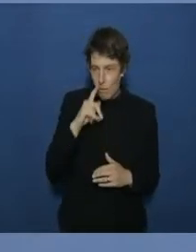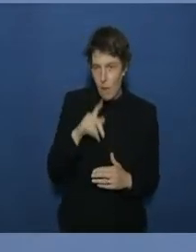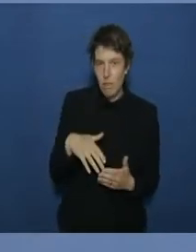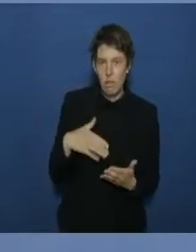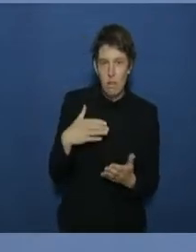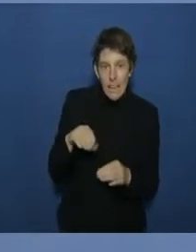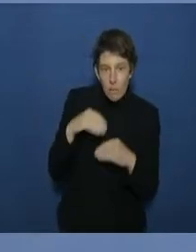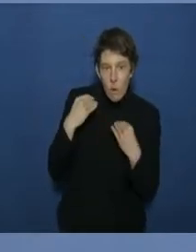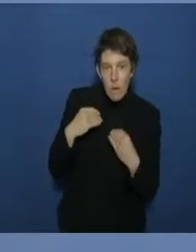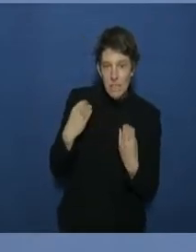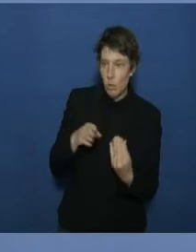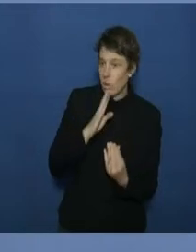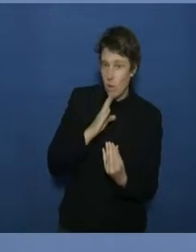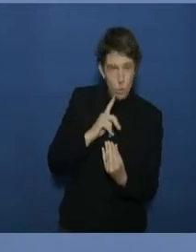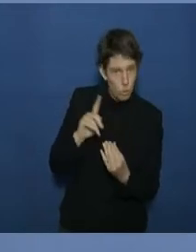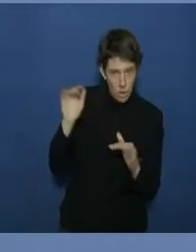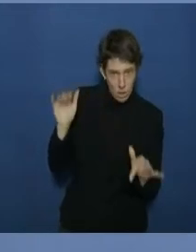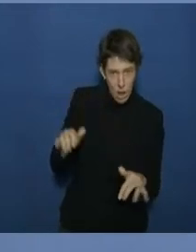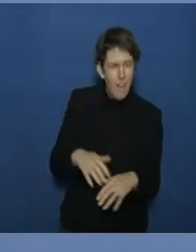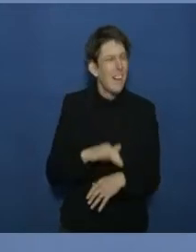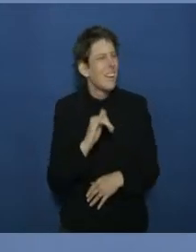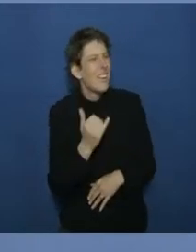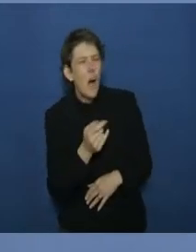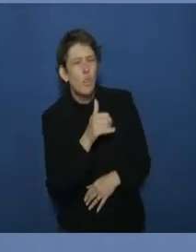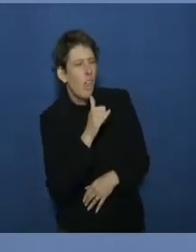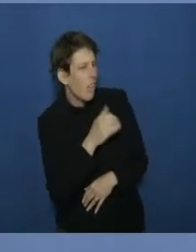belastbaren Informationen habe. Ja oder nein würde ja reichen.